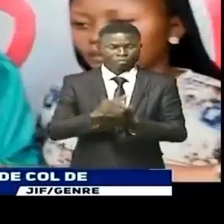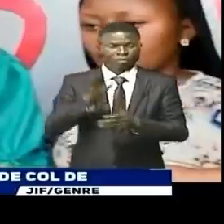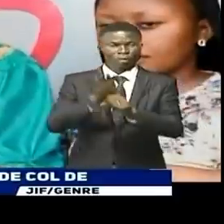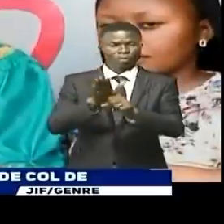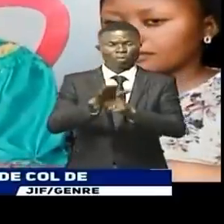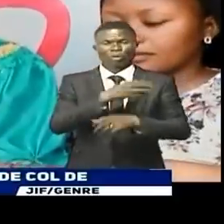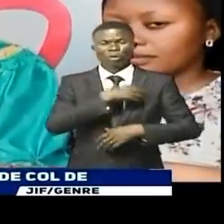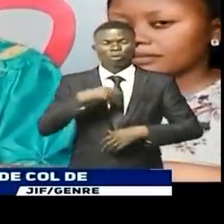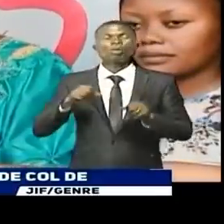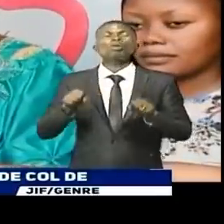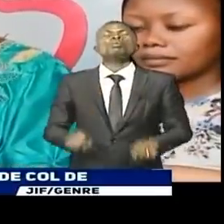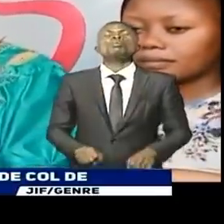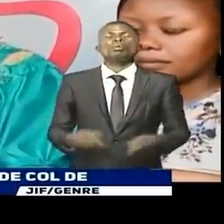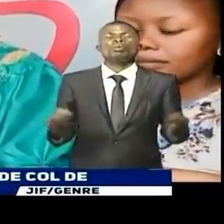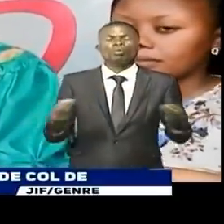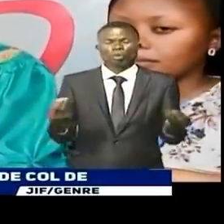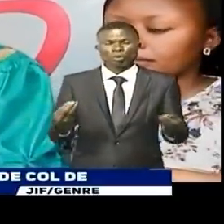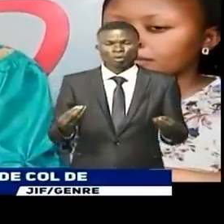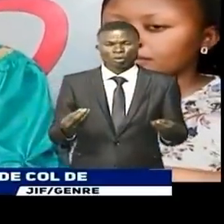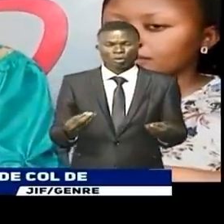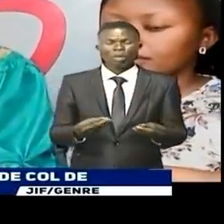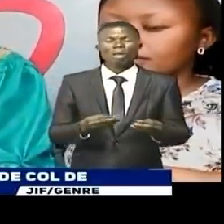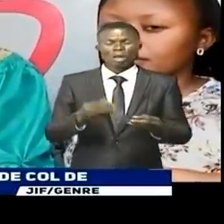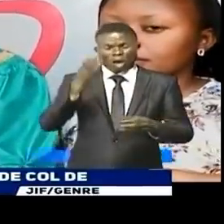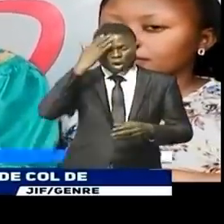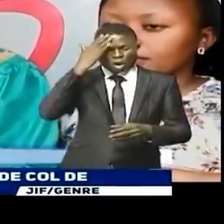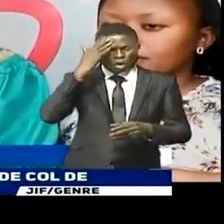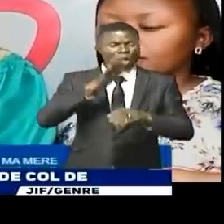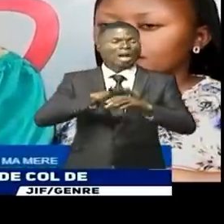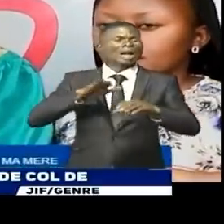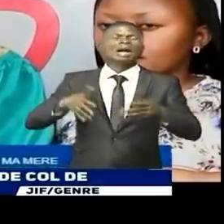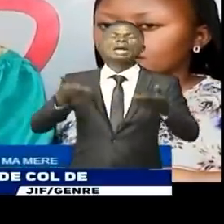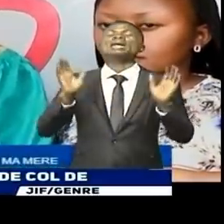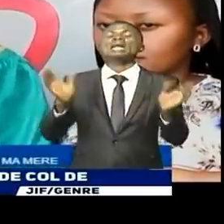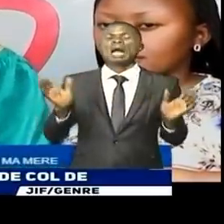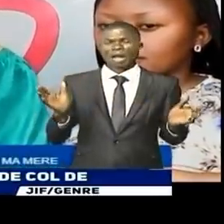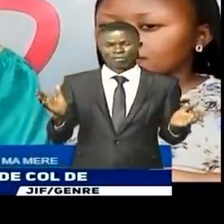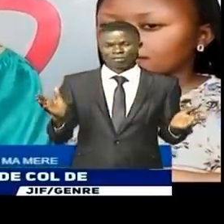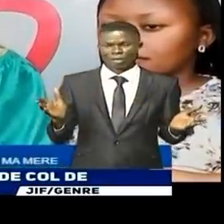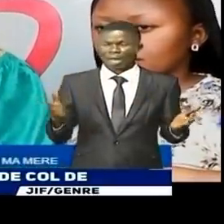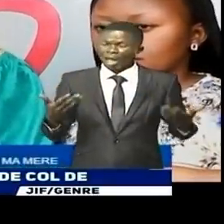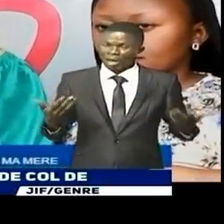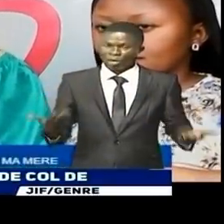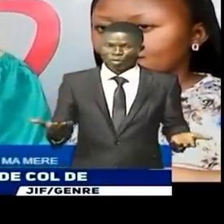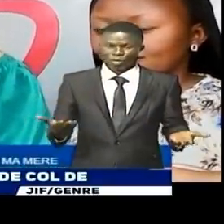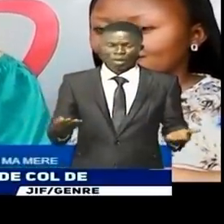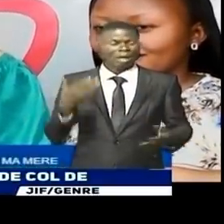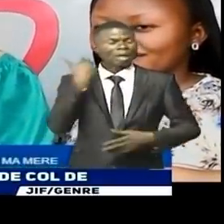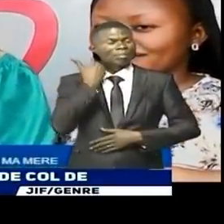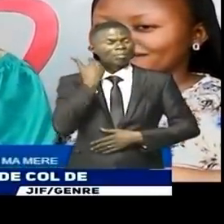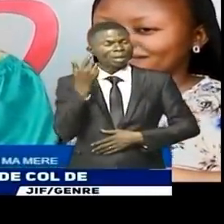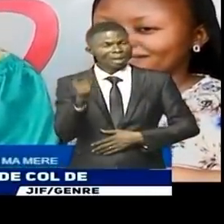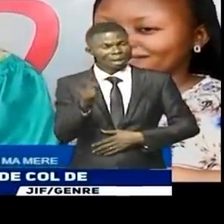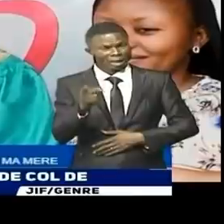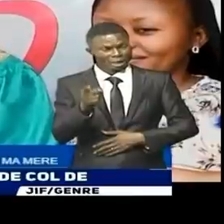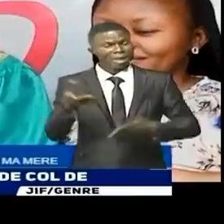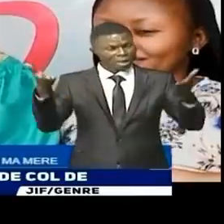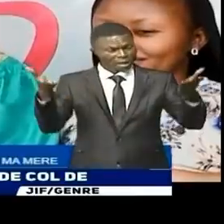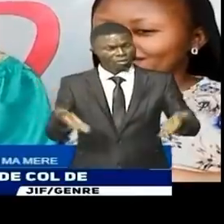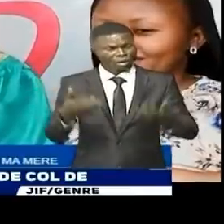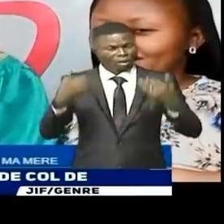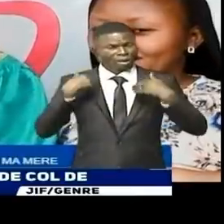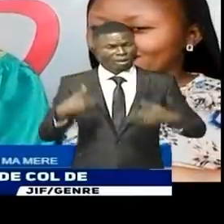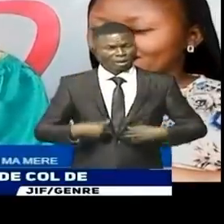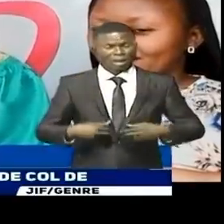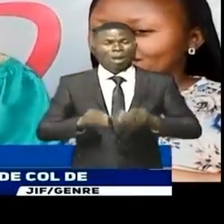en meurent par seulement le découvre quand c'est déjà des stades très avancés et cette maladie existe mais